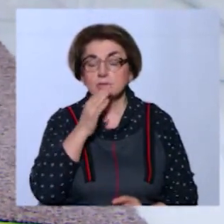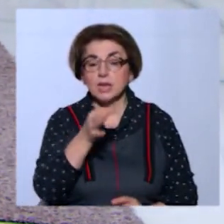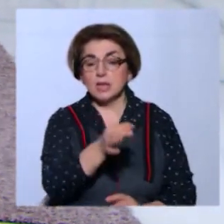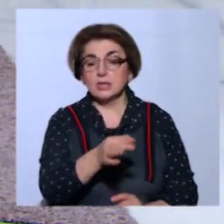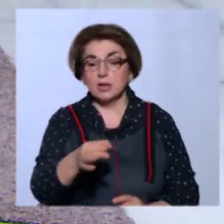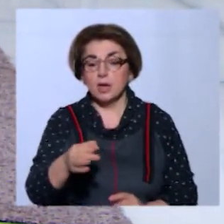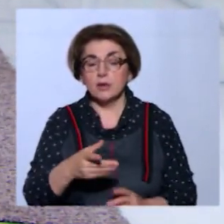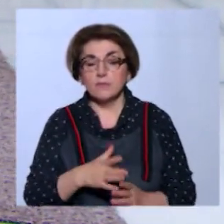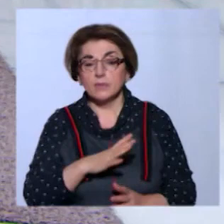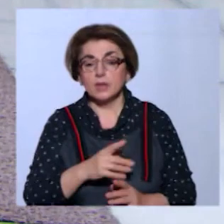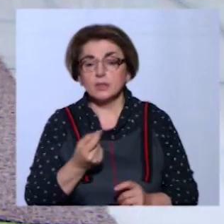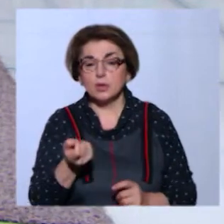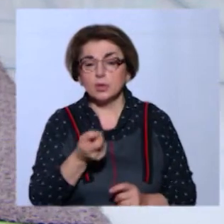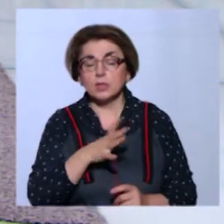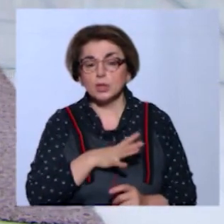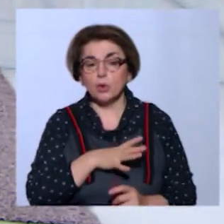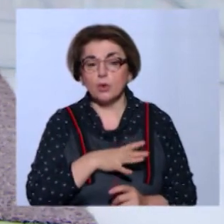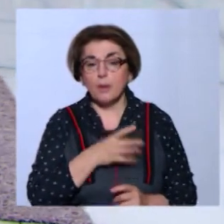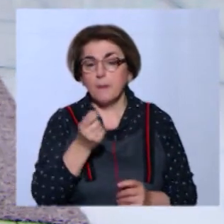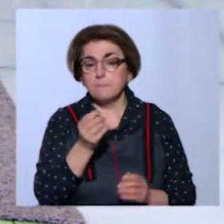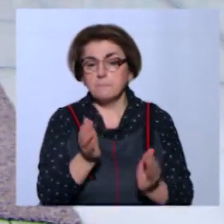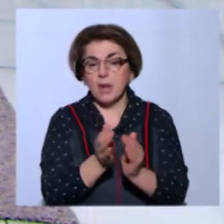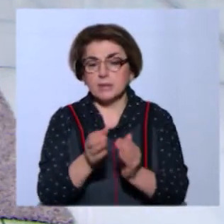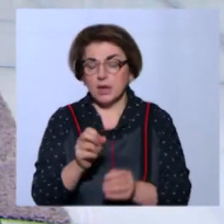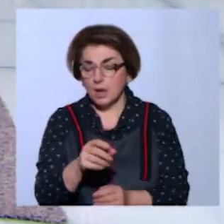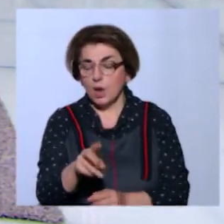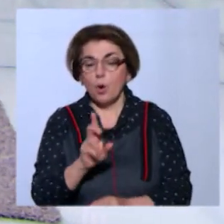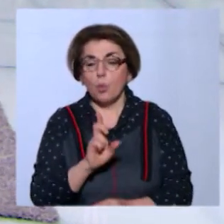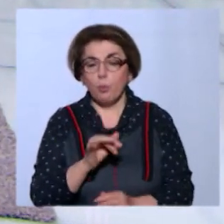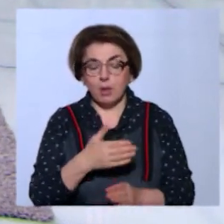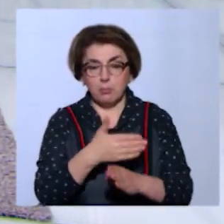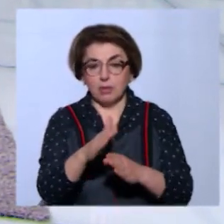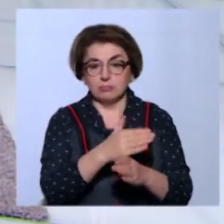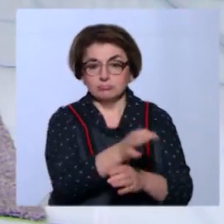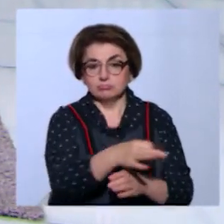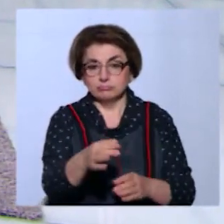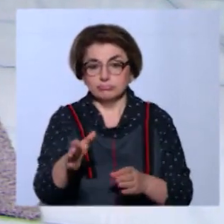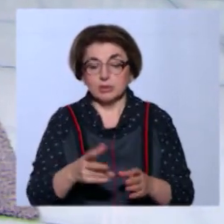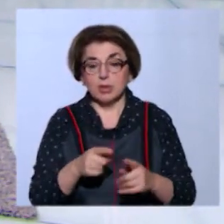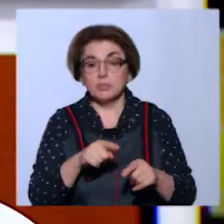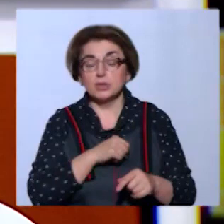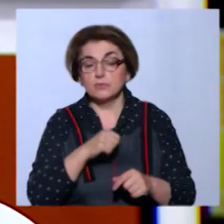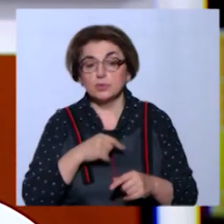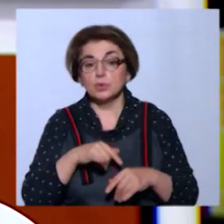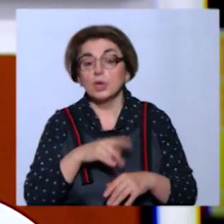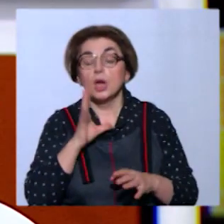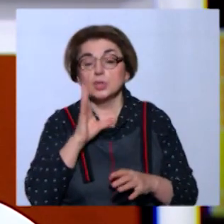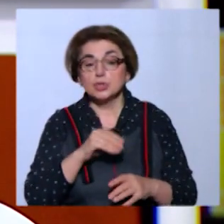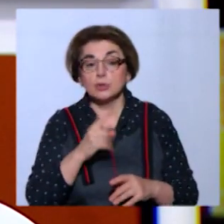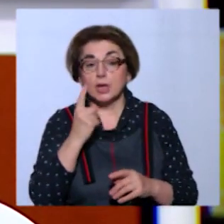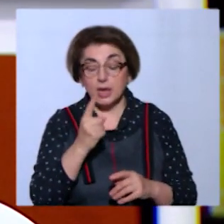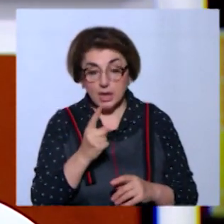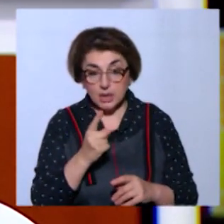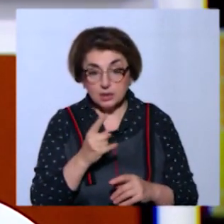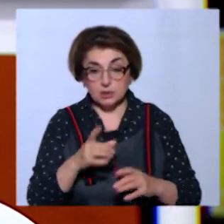ხდებოდა, წყალმარჩხი, ანუ ხდებოდა პატარა გუბეებად მისი დაყოფა და მათ შეეძლოთ მტევანფარფლიან თევზებს ერთი